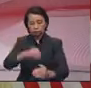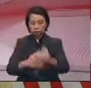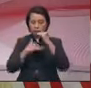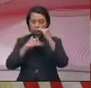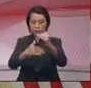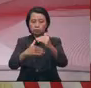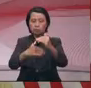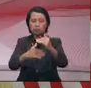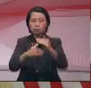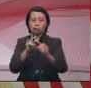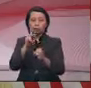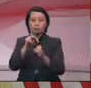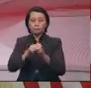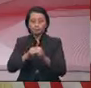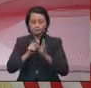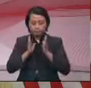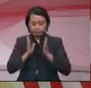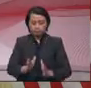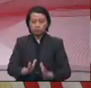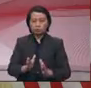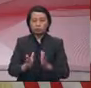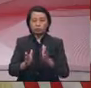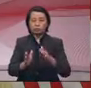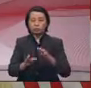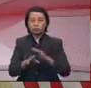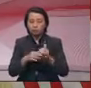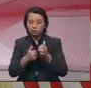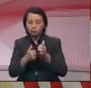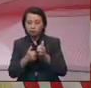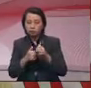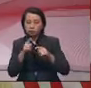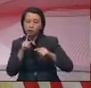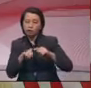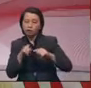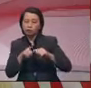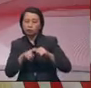menghadkan dari segi peserta itu berdasarkan kepada